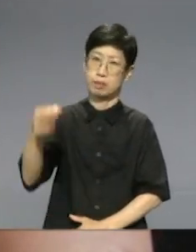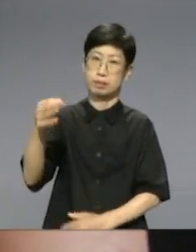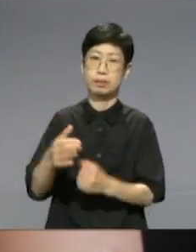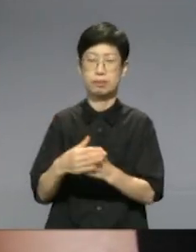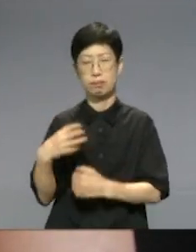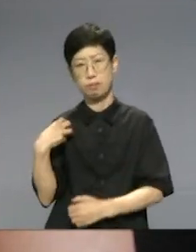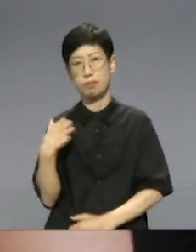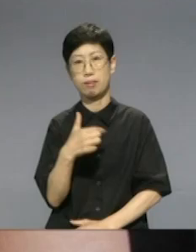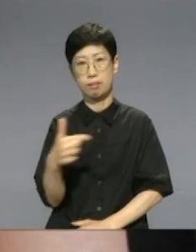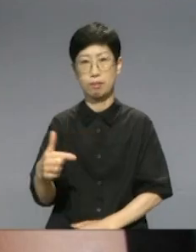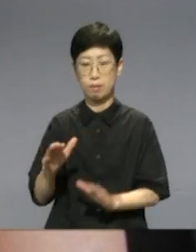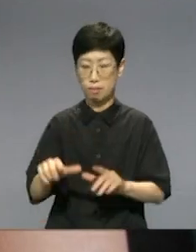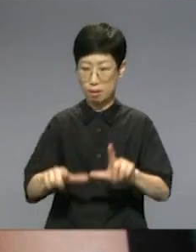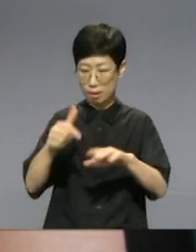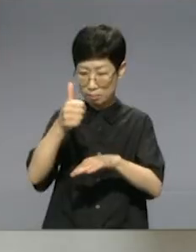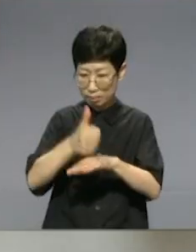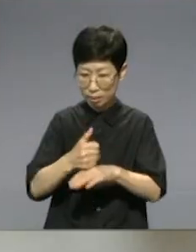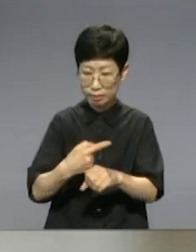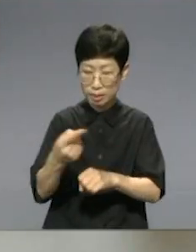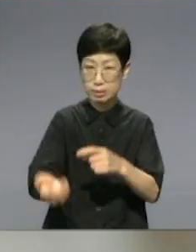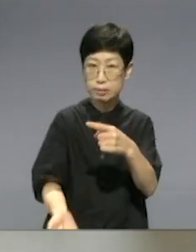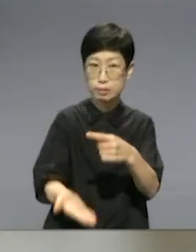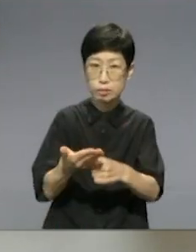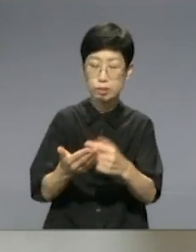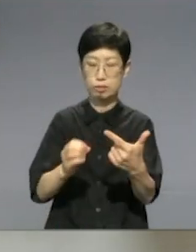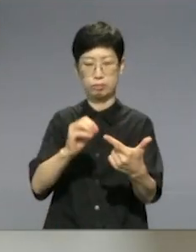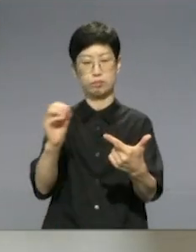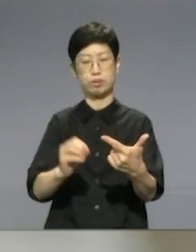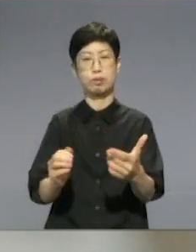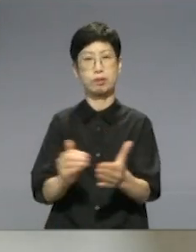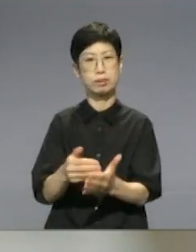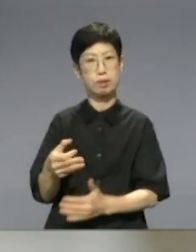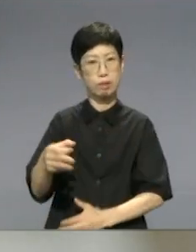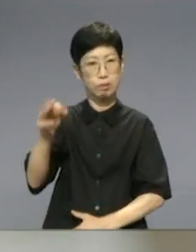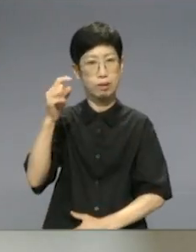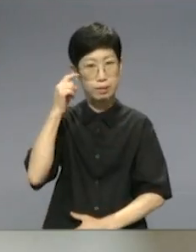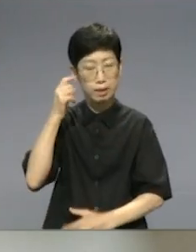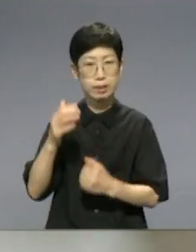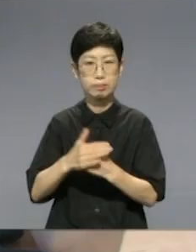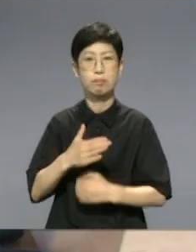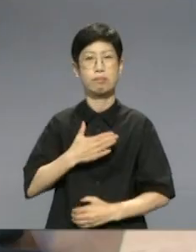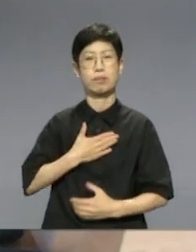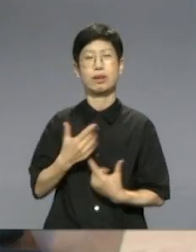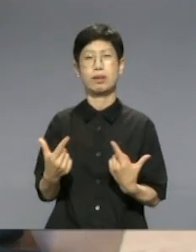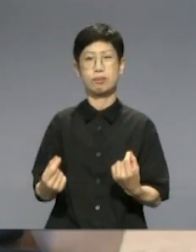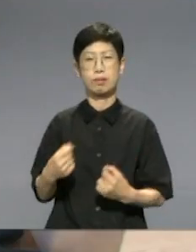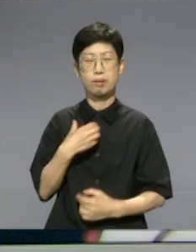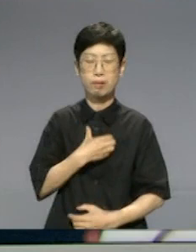올해 말이나 내년 초쯤 6%까지 오를 거라는 예상이 많아 저도 걱정이 큽니다.